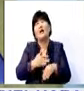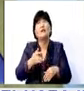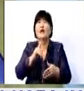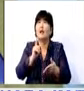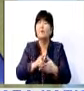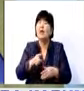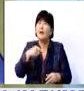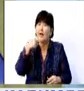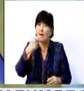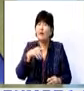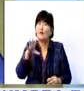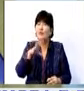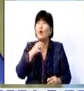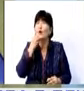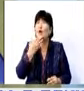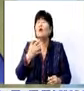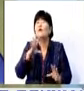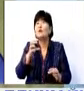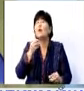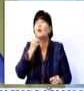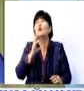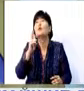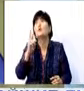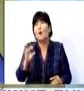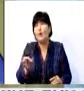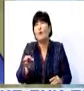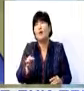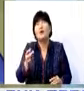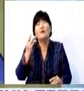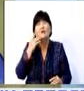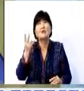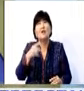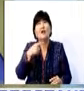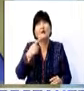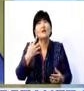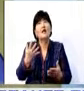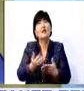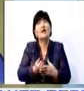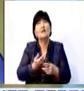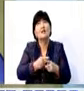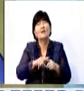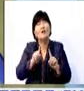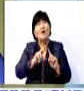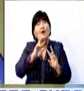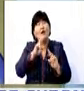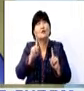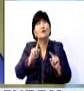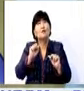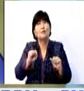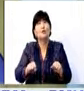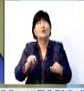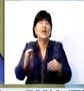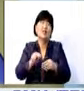обязательно говорил, все хорошо, но... И всегда находил какую-то такую вот ошибку, чтобы можно было